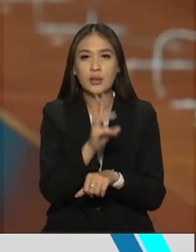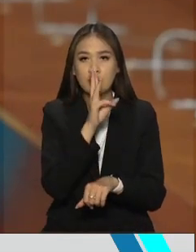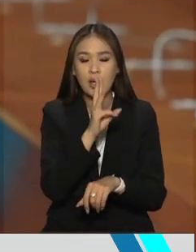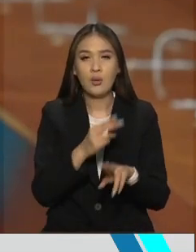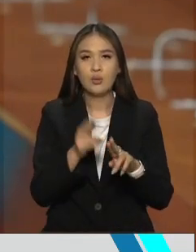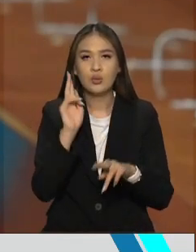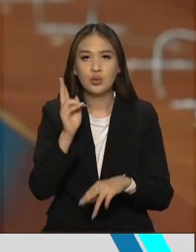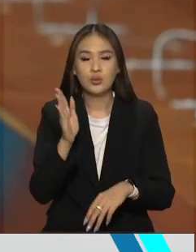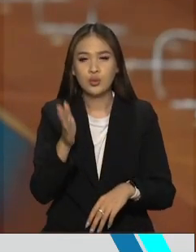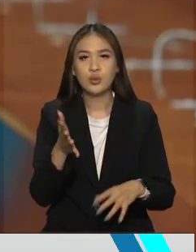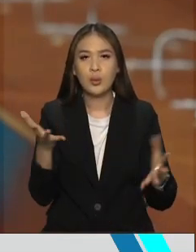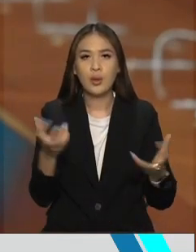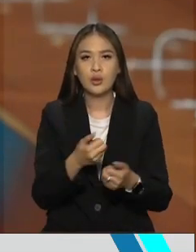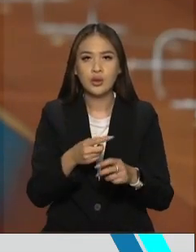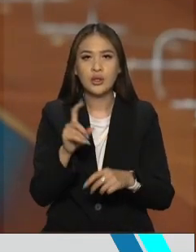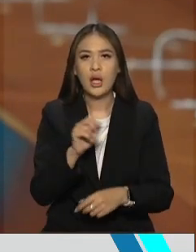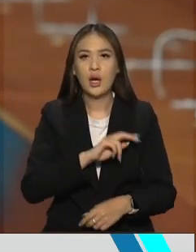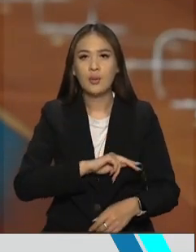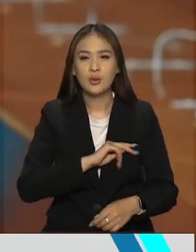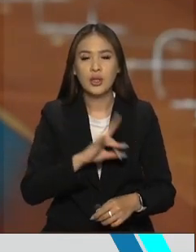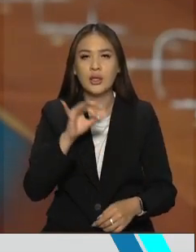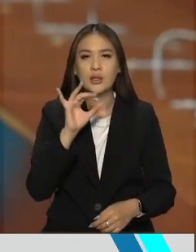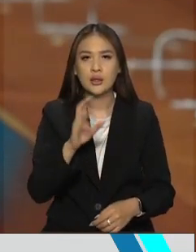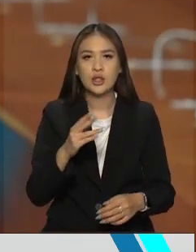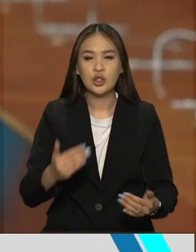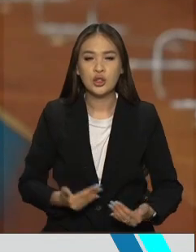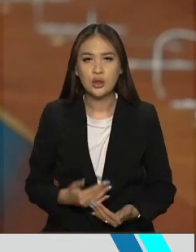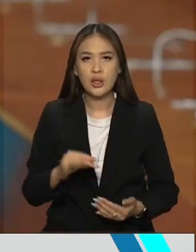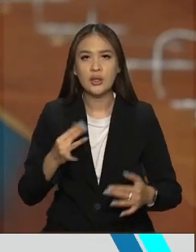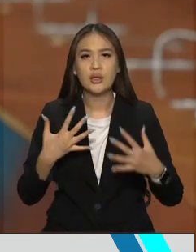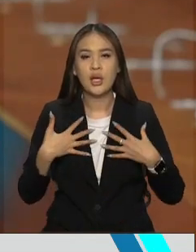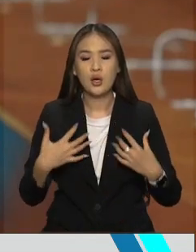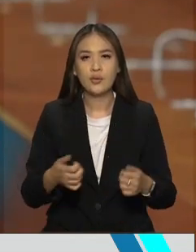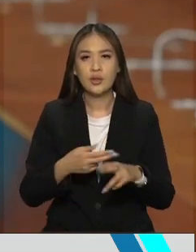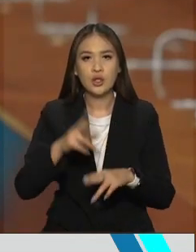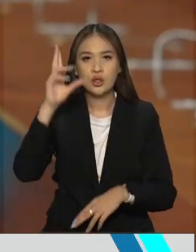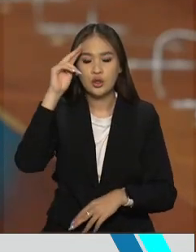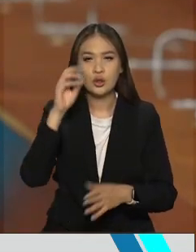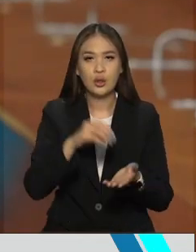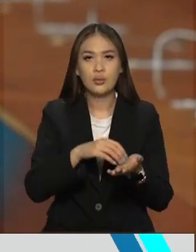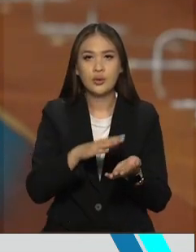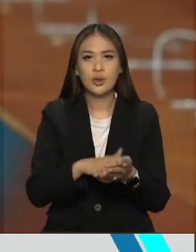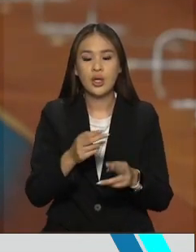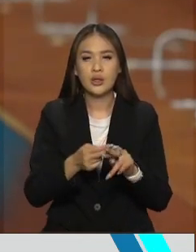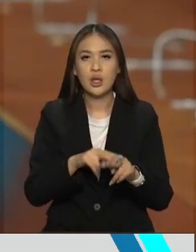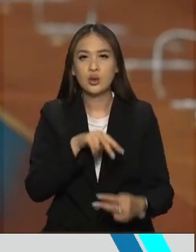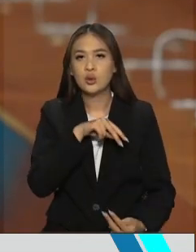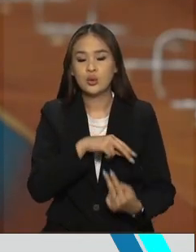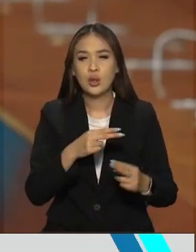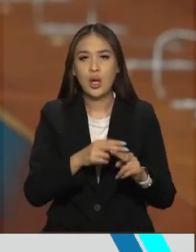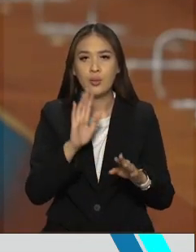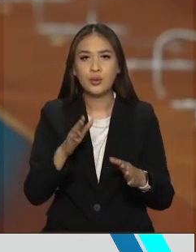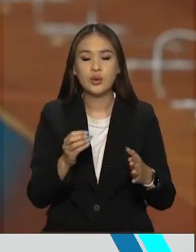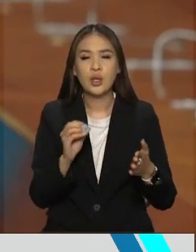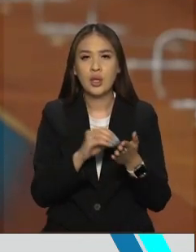получать штатные сотрудники за работу связанную с риском для жизни и здоровья К числу структур с особыми условиями труда отнесены